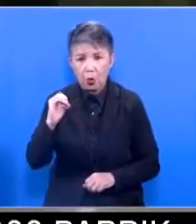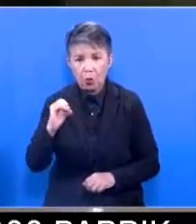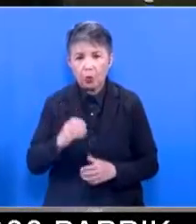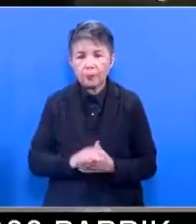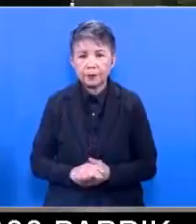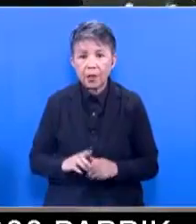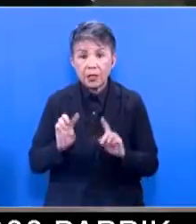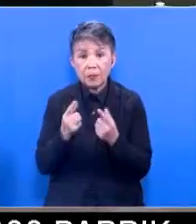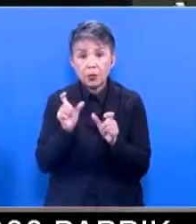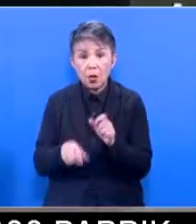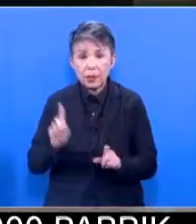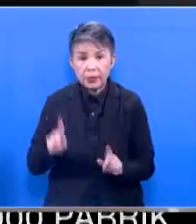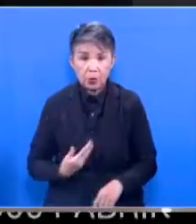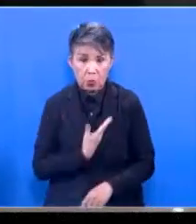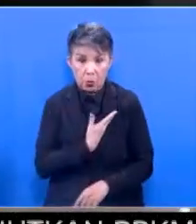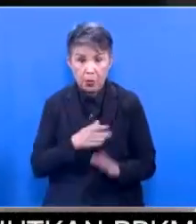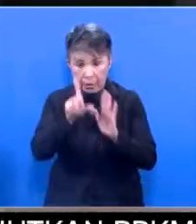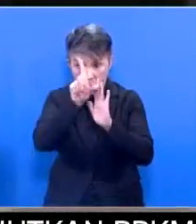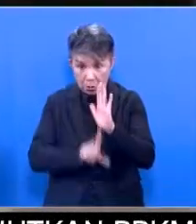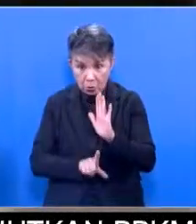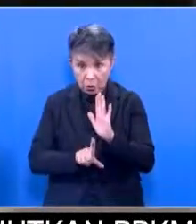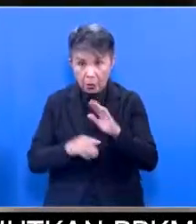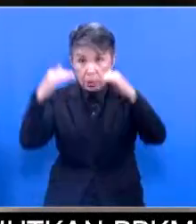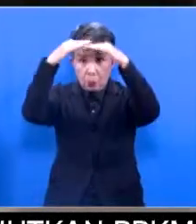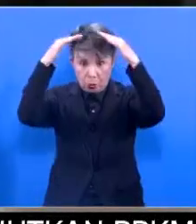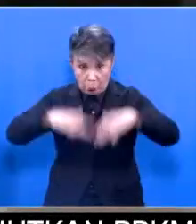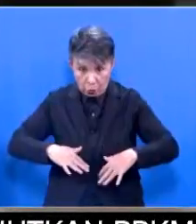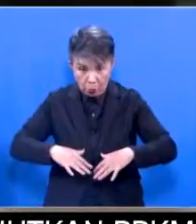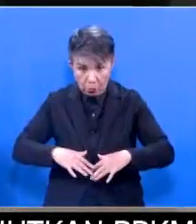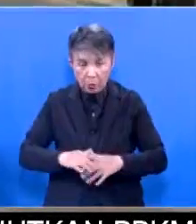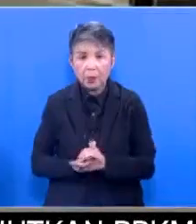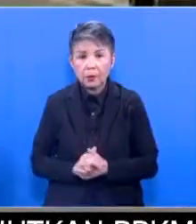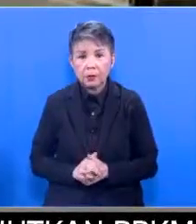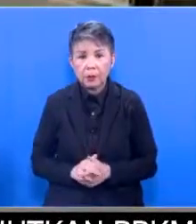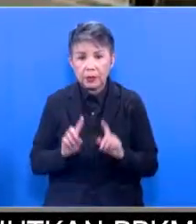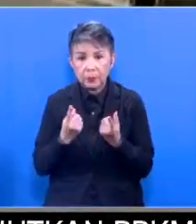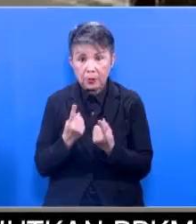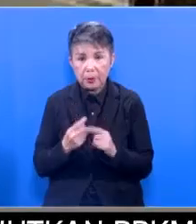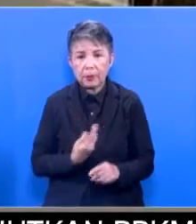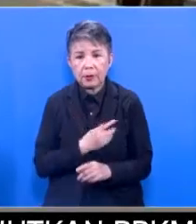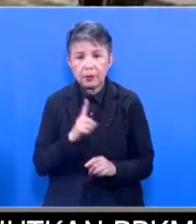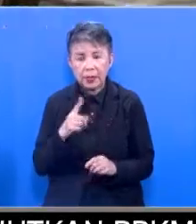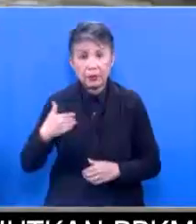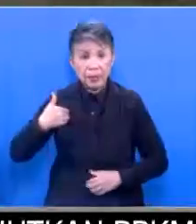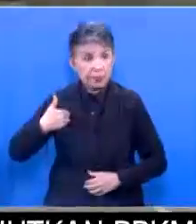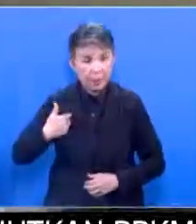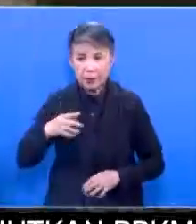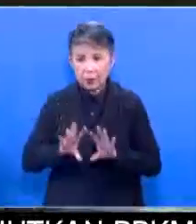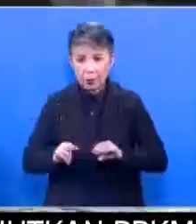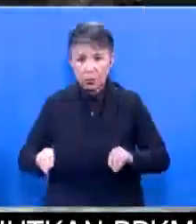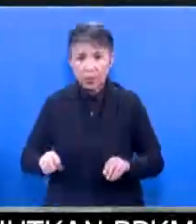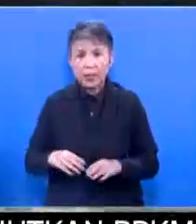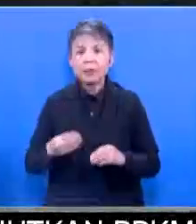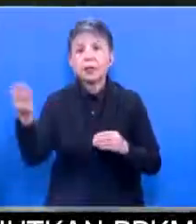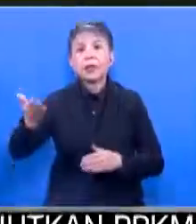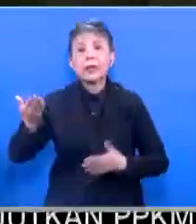Diketahui 11 orang menjadi korban akibat jatuhnya lift dan ambruknya plafon Mall Margo City. Korban terdiri dari satpam, karyawan, dan